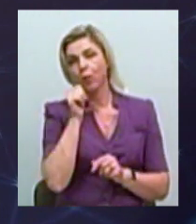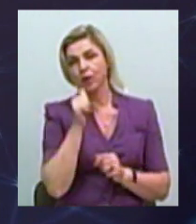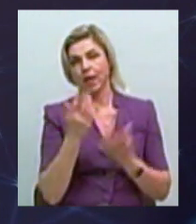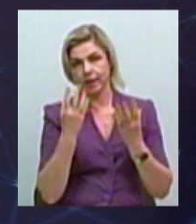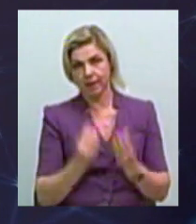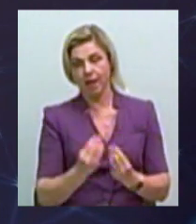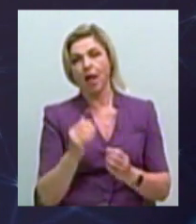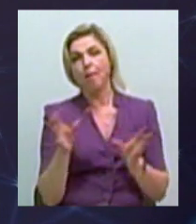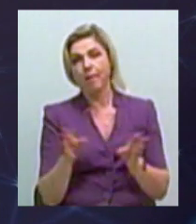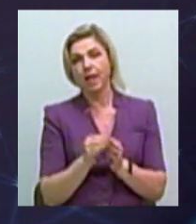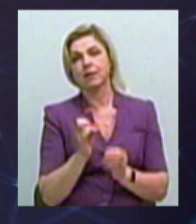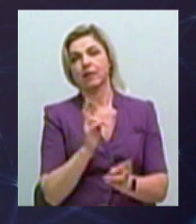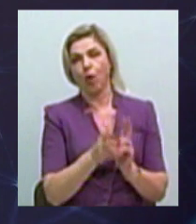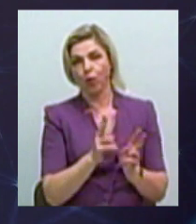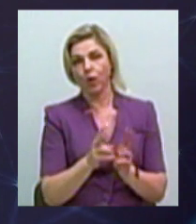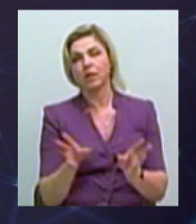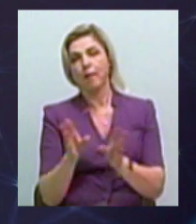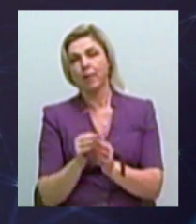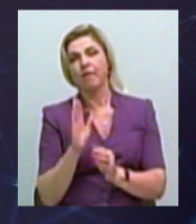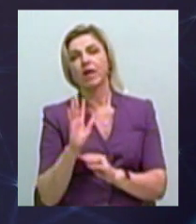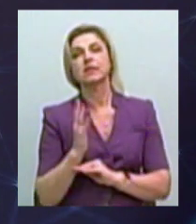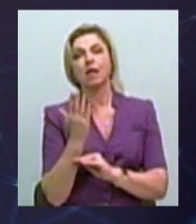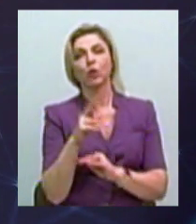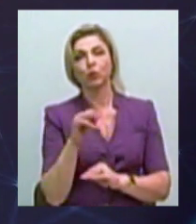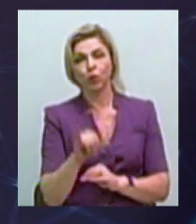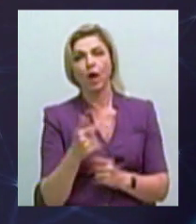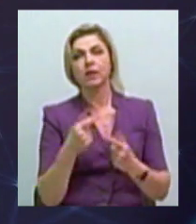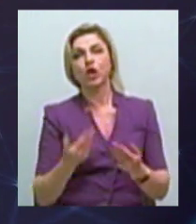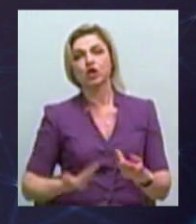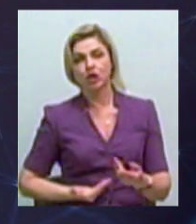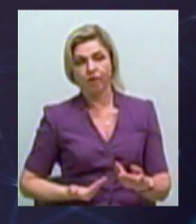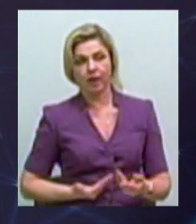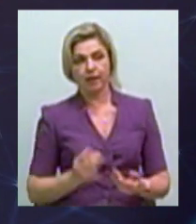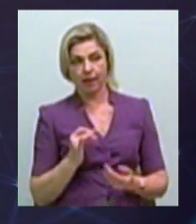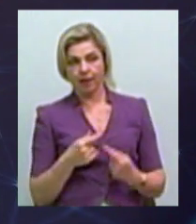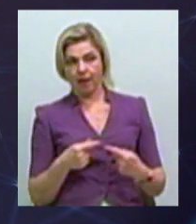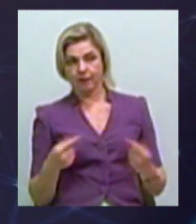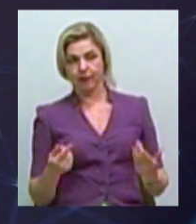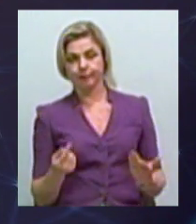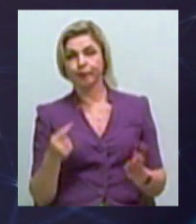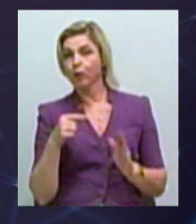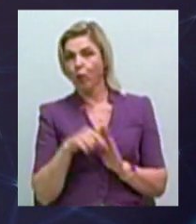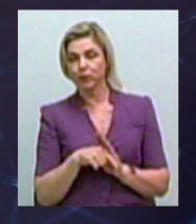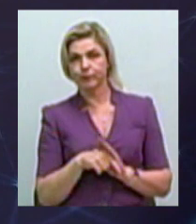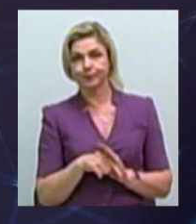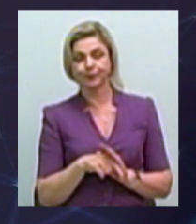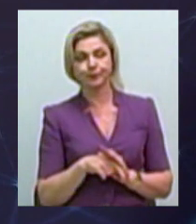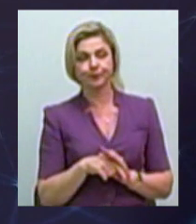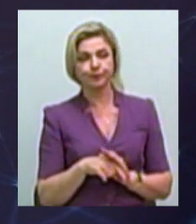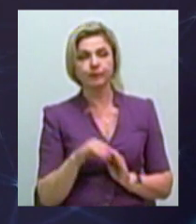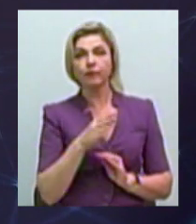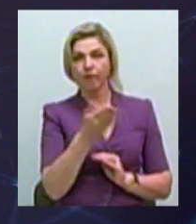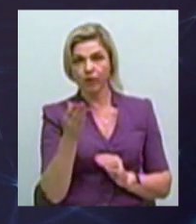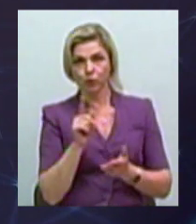виконуєте разом на кухні, разом десь там в саду, де ви живете, мешкаєте і так далі. Тобто ви маєте